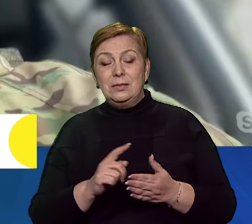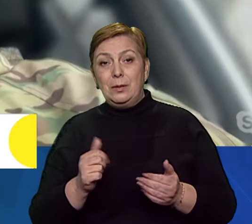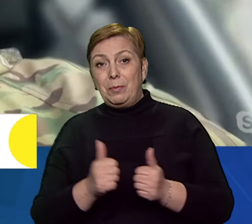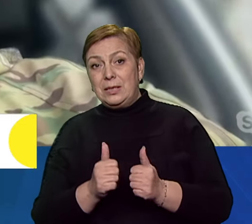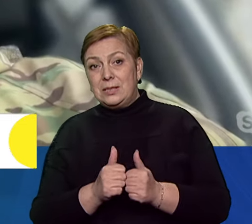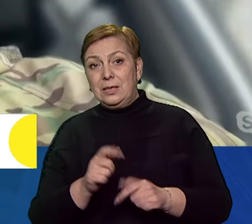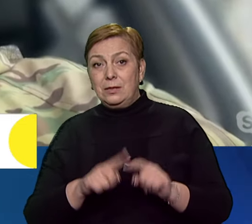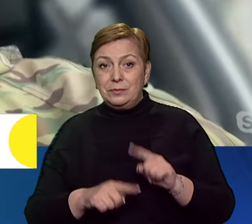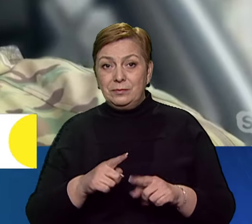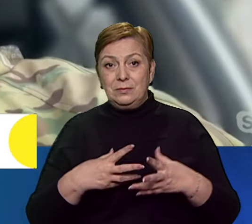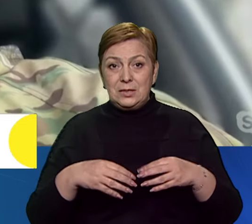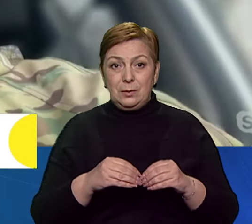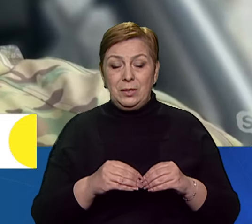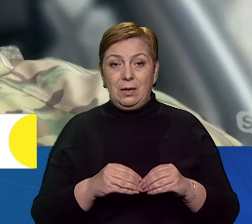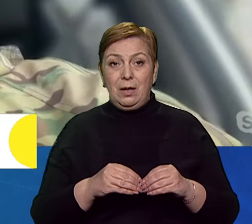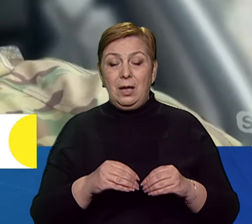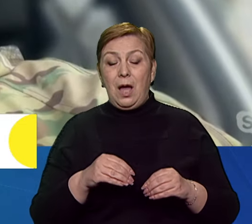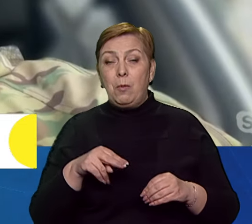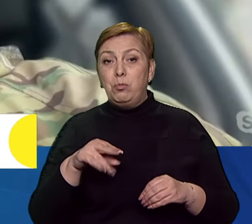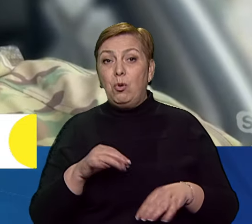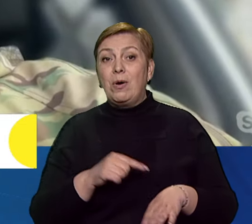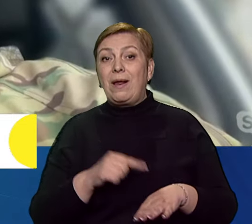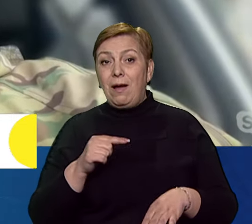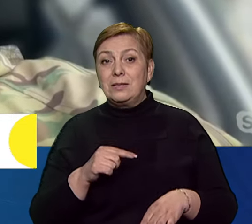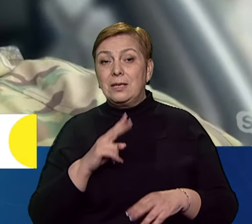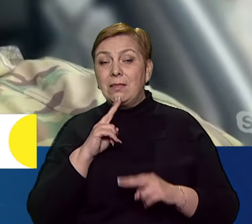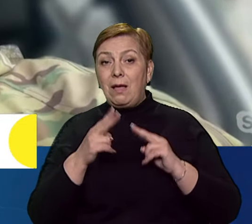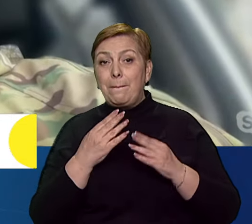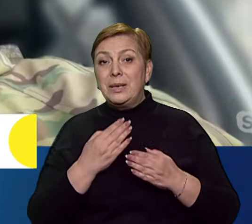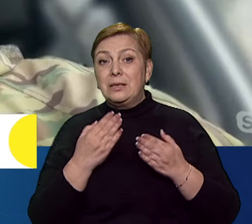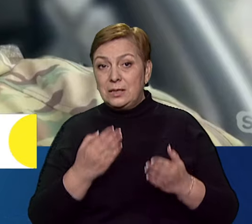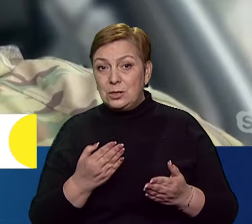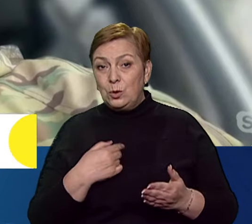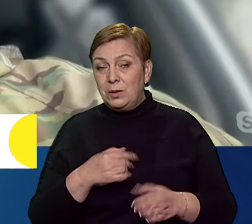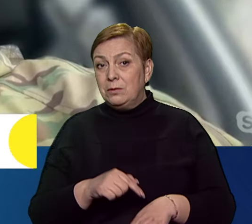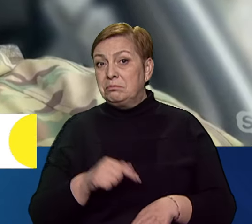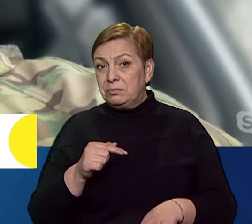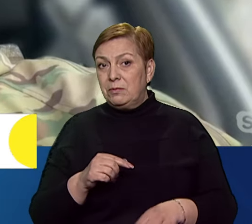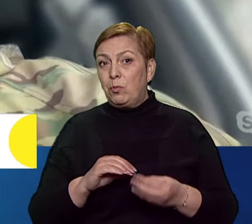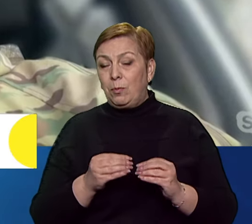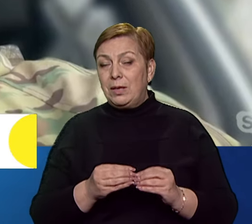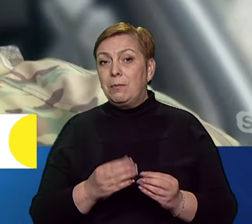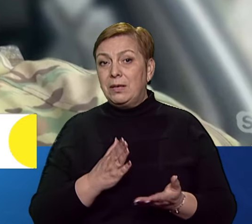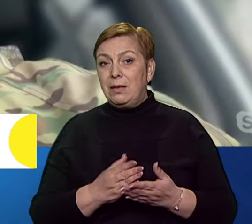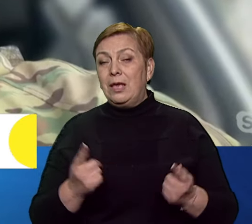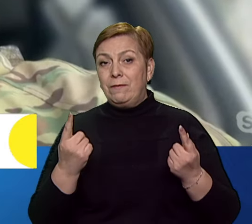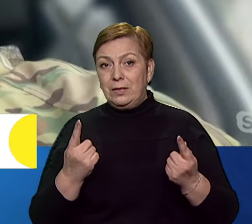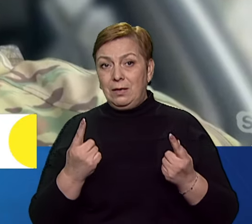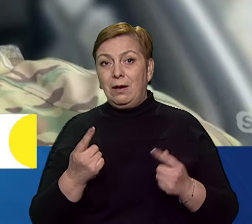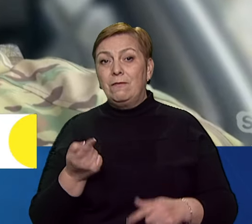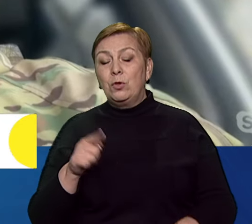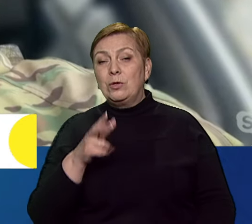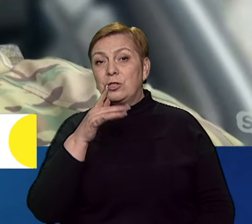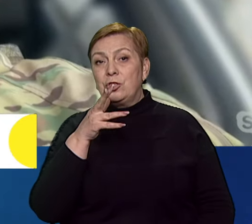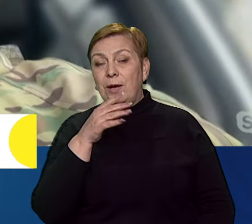Тому ми бачимо по реакції на петицію, що ця проблема є і вона велика. Водночас, пане